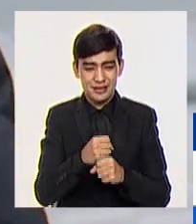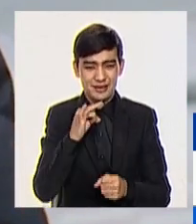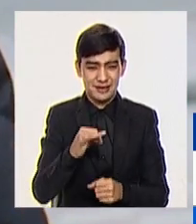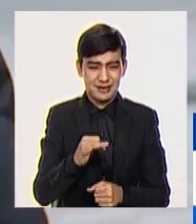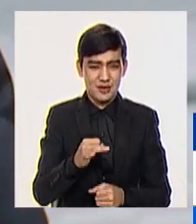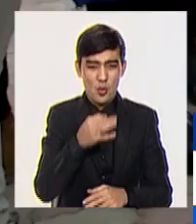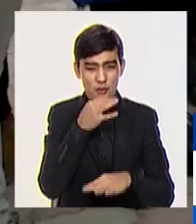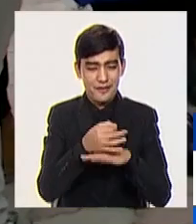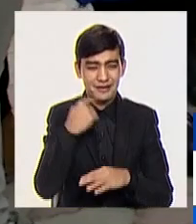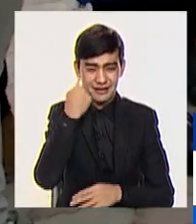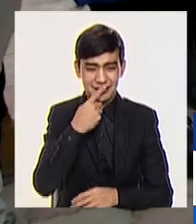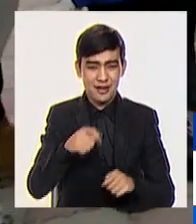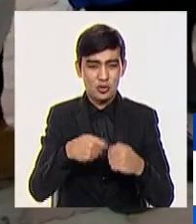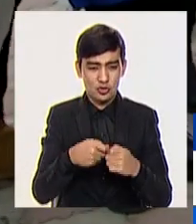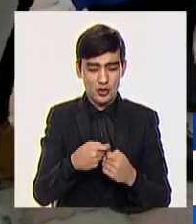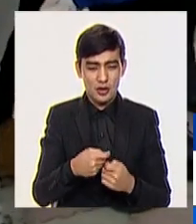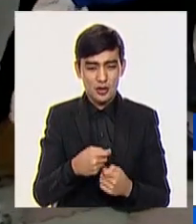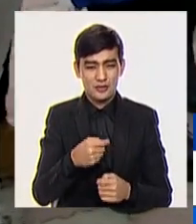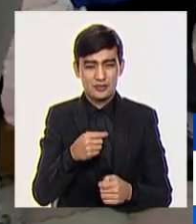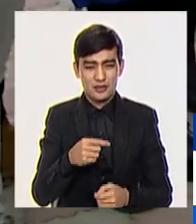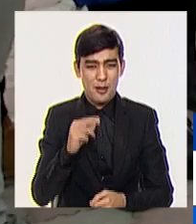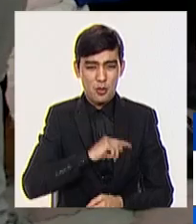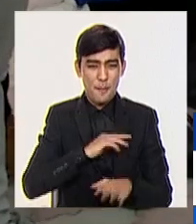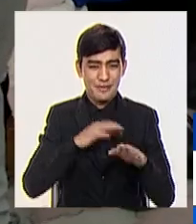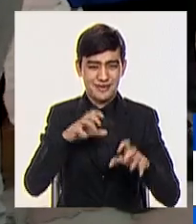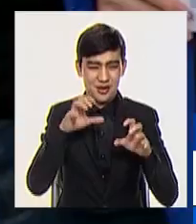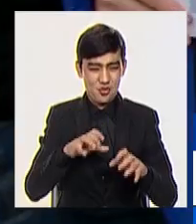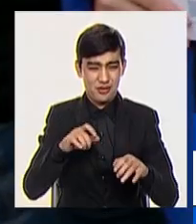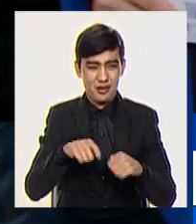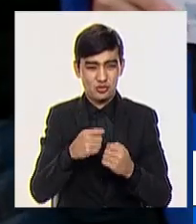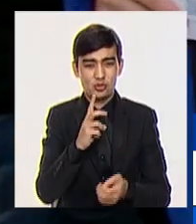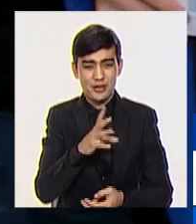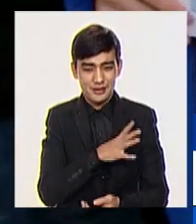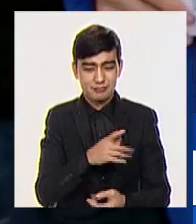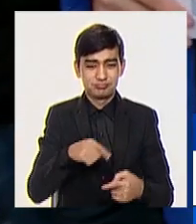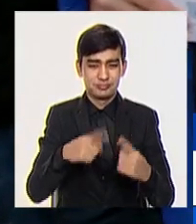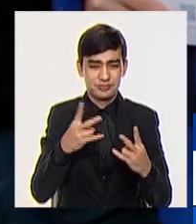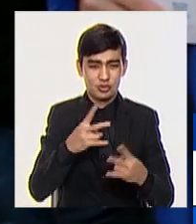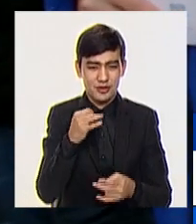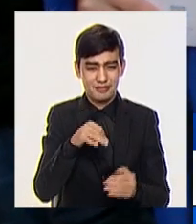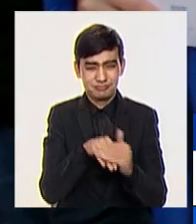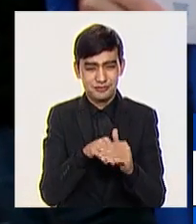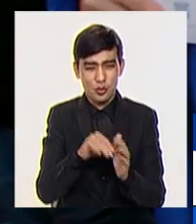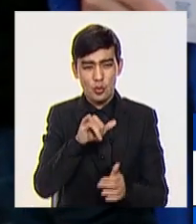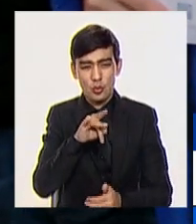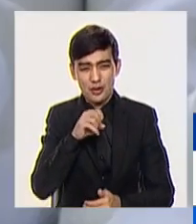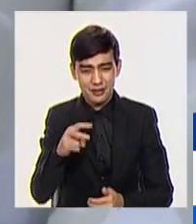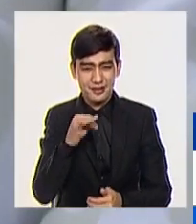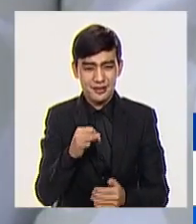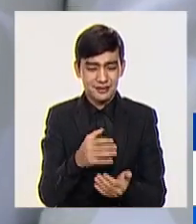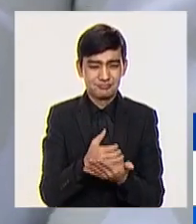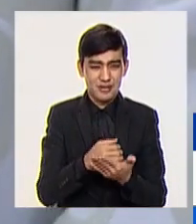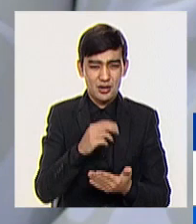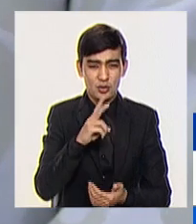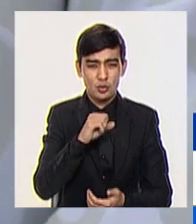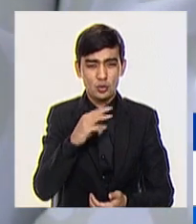ужесточении ответственности лиц, нарушающих трудовое законодательство. Горожане попросили восстановить хранилище урана, содержащих отходов